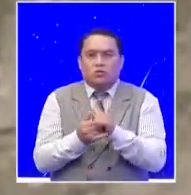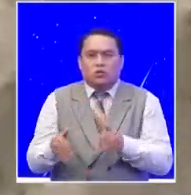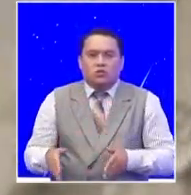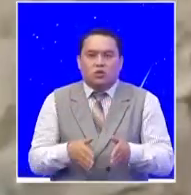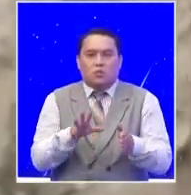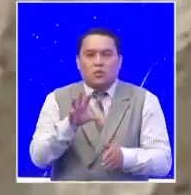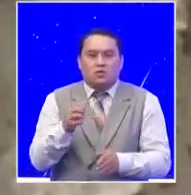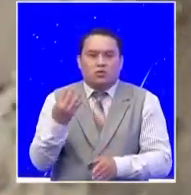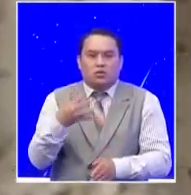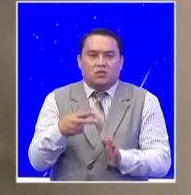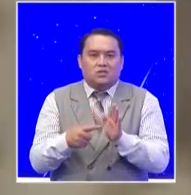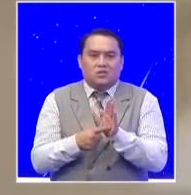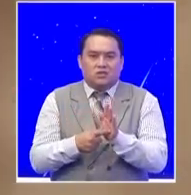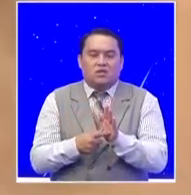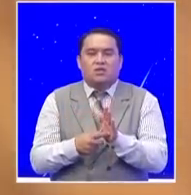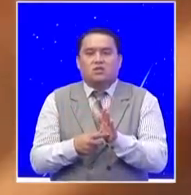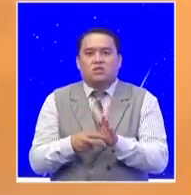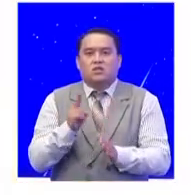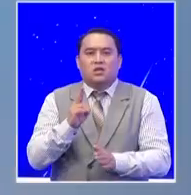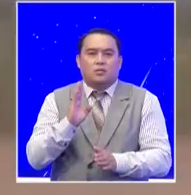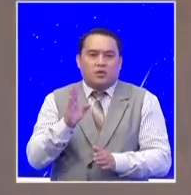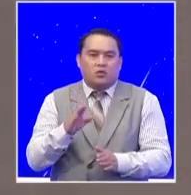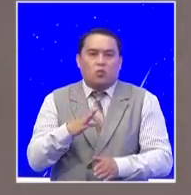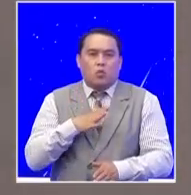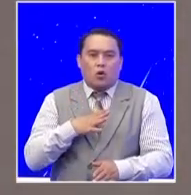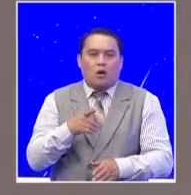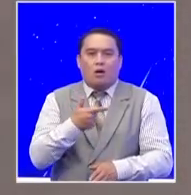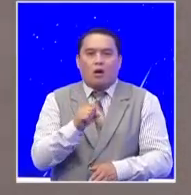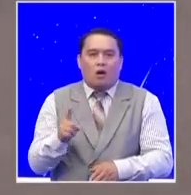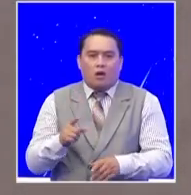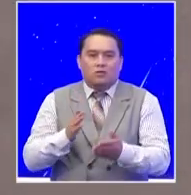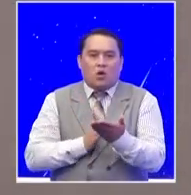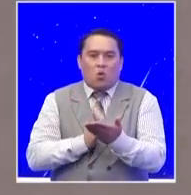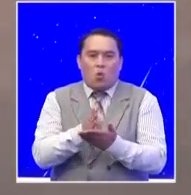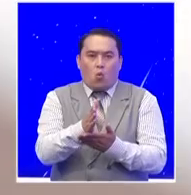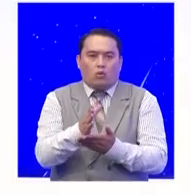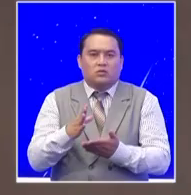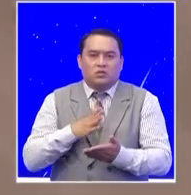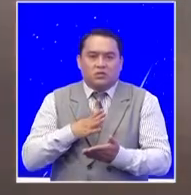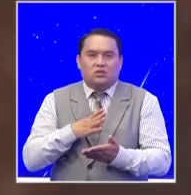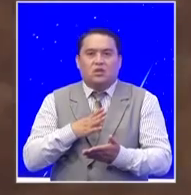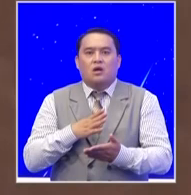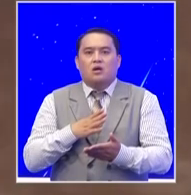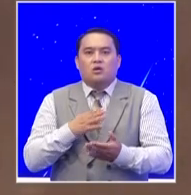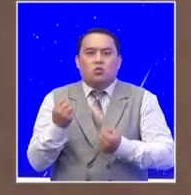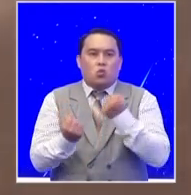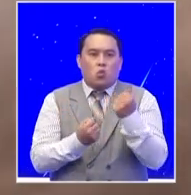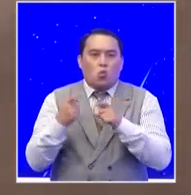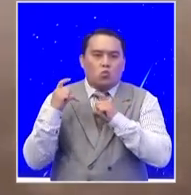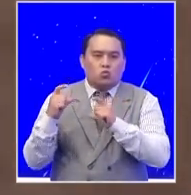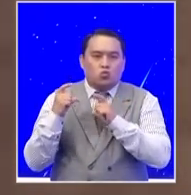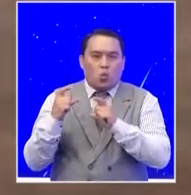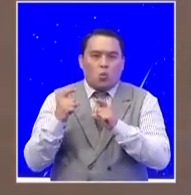жолының 548 шақырымында болған. Газ тасымалдайтын көлік солтүстік бағытта қозғалып келе жатқан ЗИЛ маркалы жүк көлігі